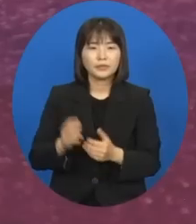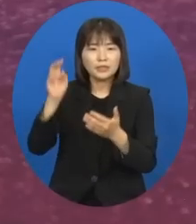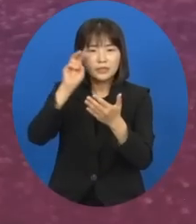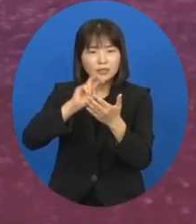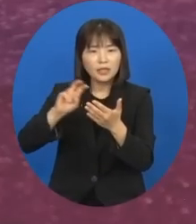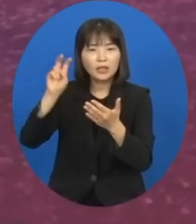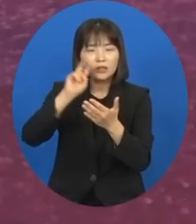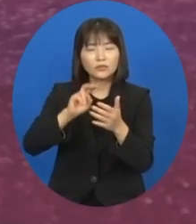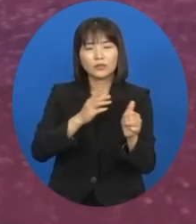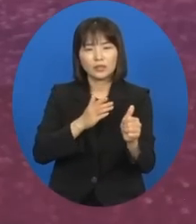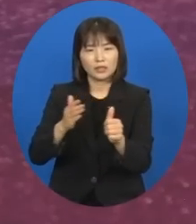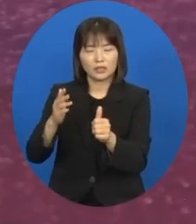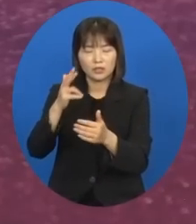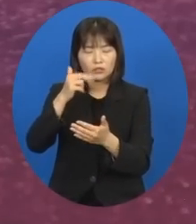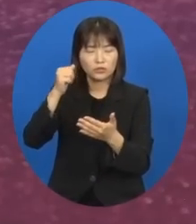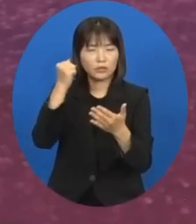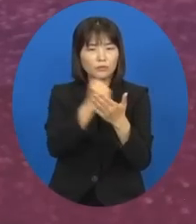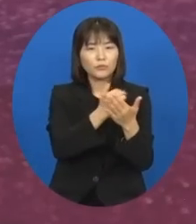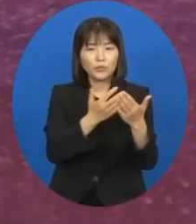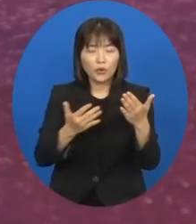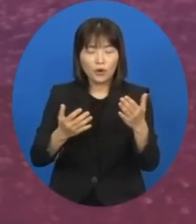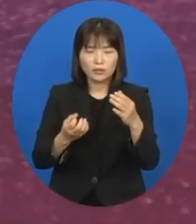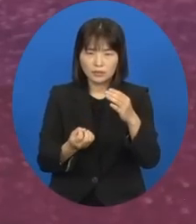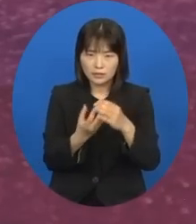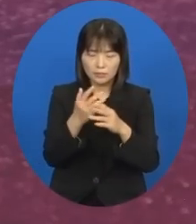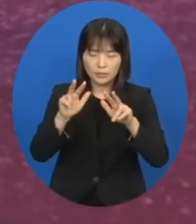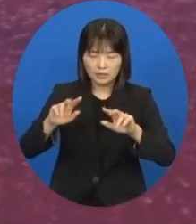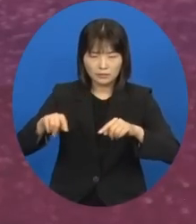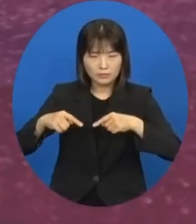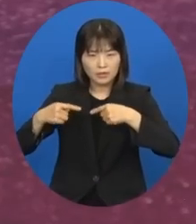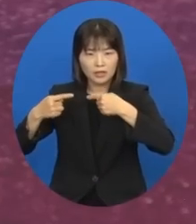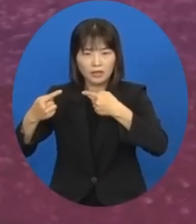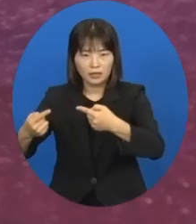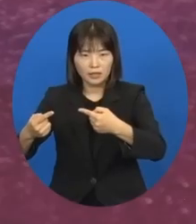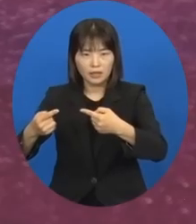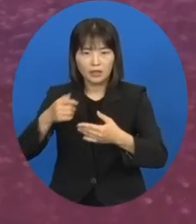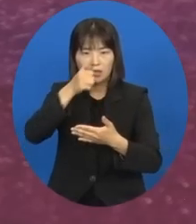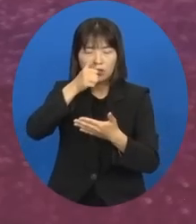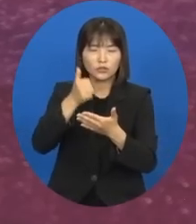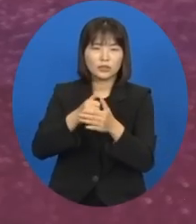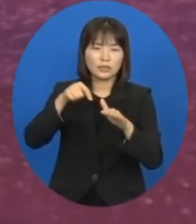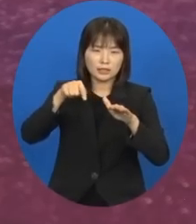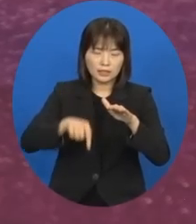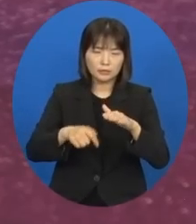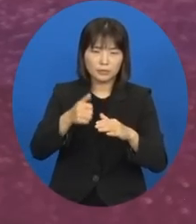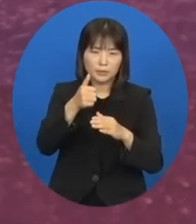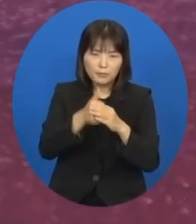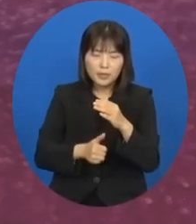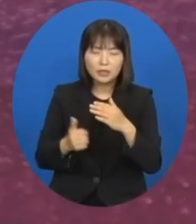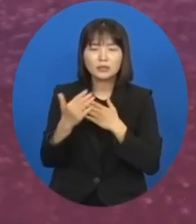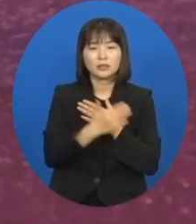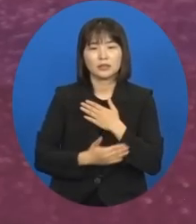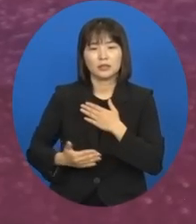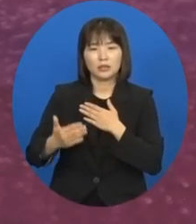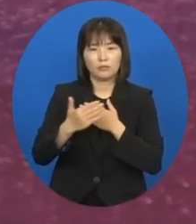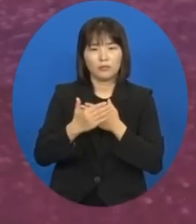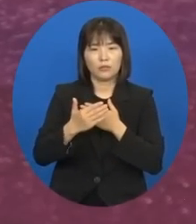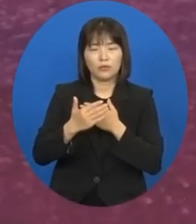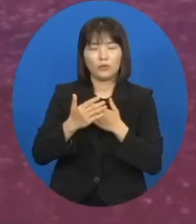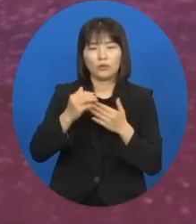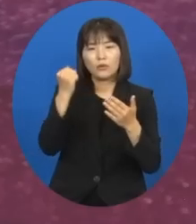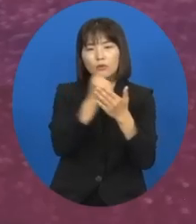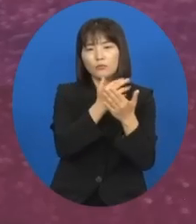찬송하세 주의 보혈 그 샘의 지금 나아가 죄의 깊이 빠진이 몸 그